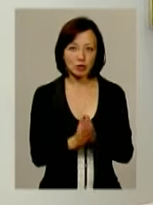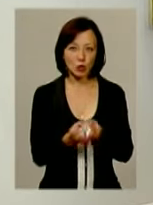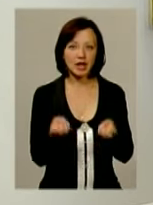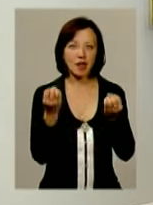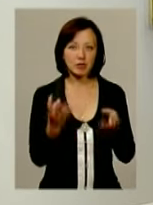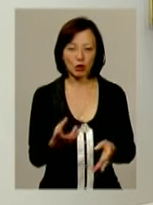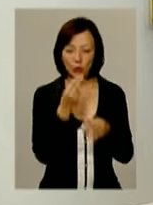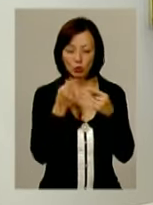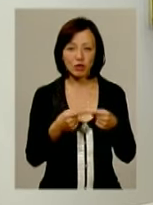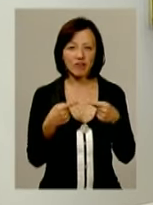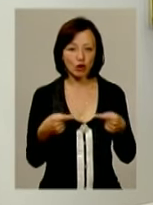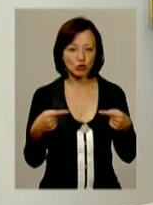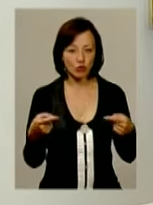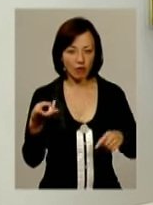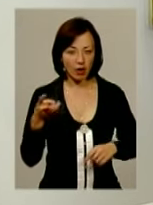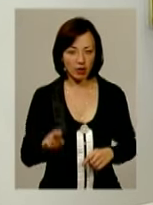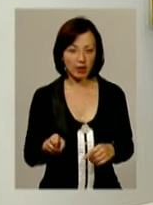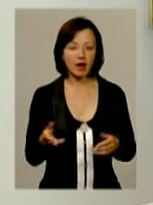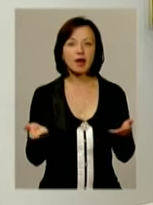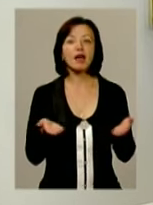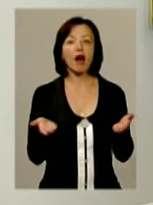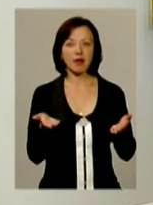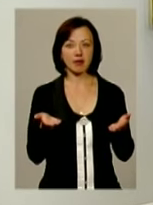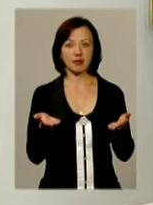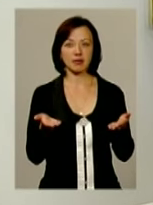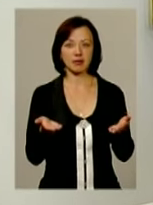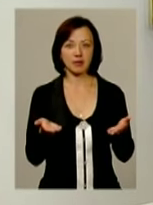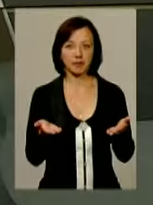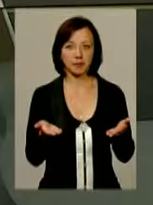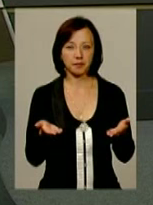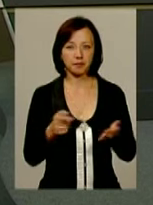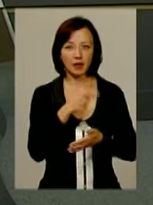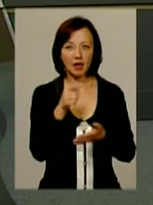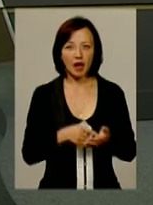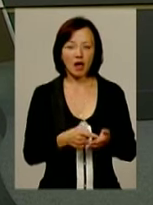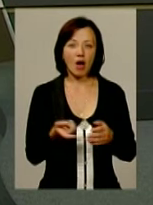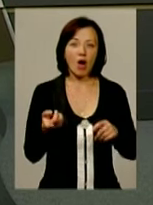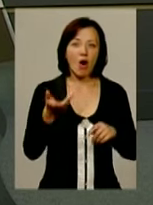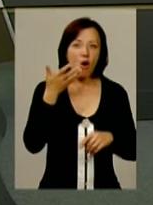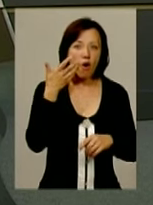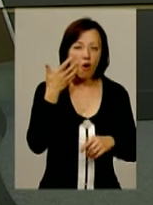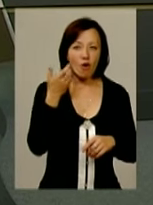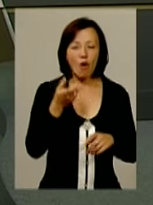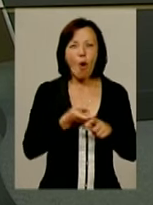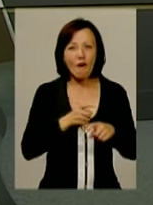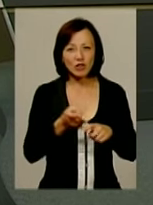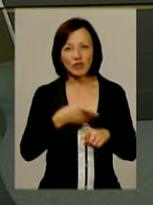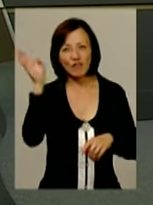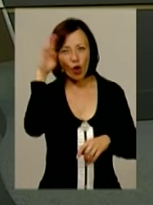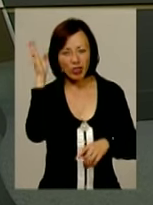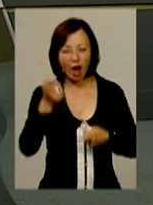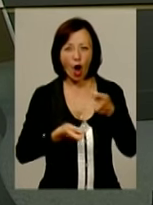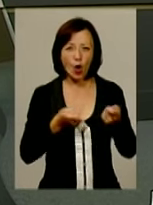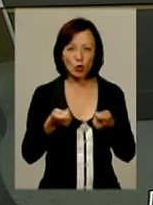продуктів харчування. Яких? І такі, як овочі, вода, крупи різні. Тобто все те, що